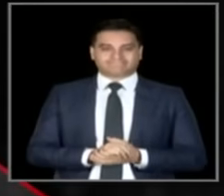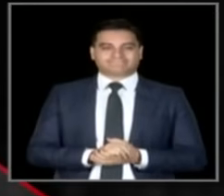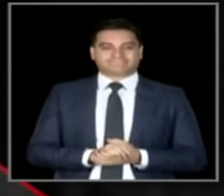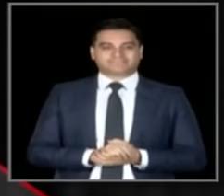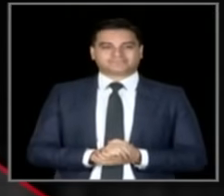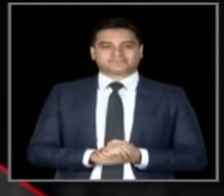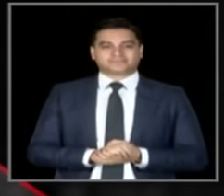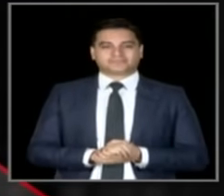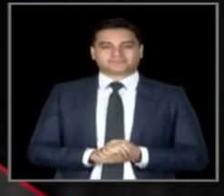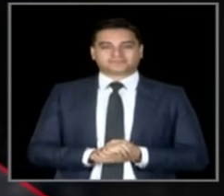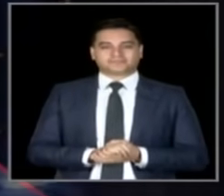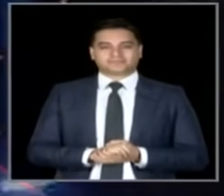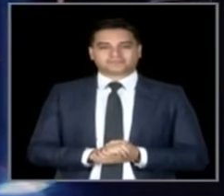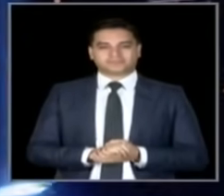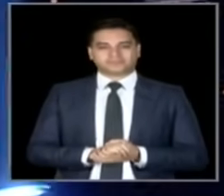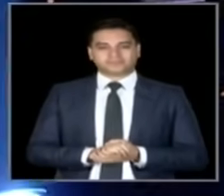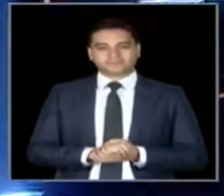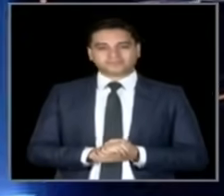عجلة الحظ.